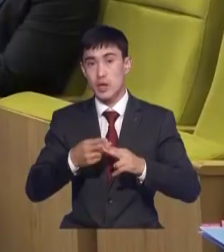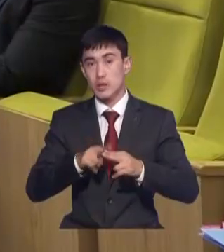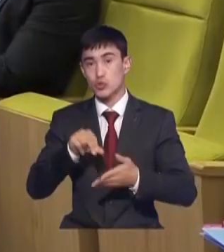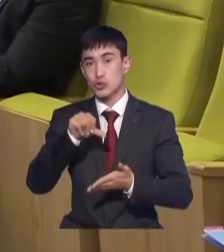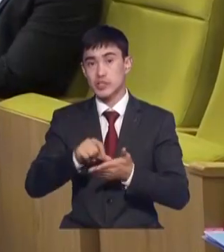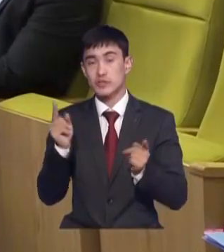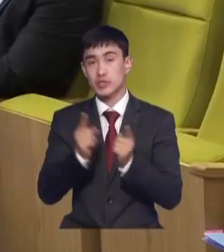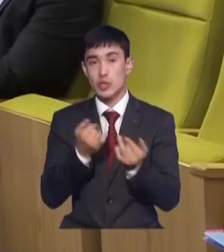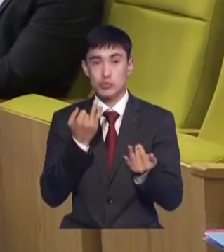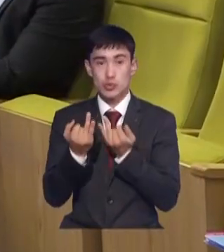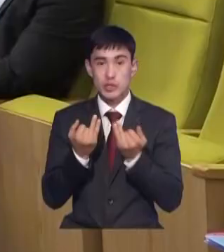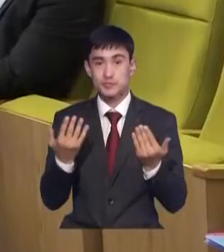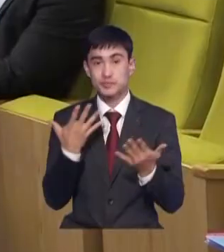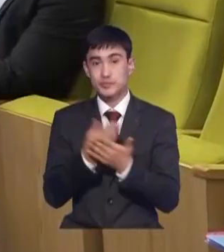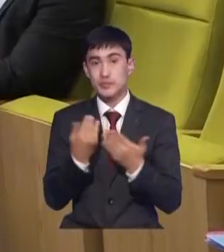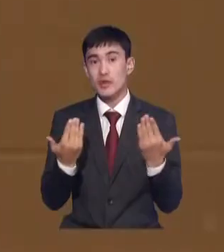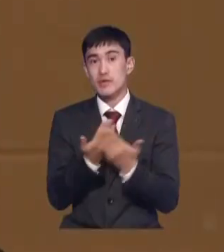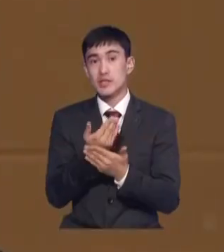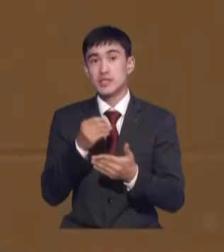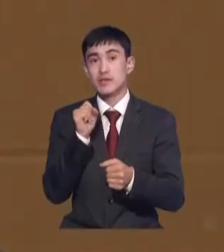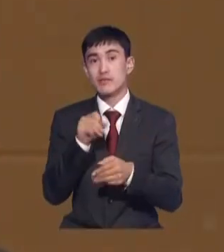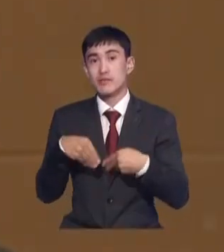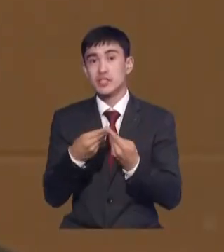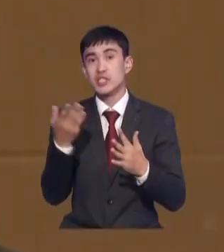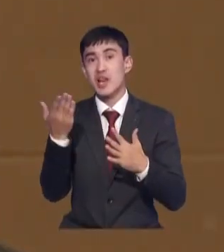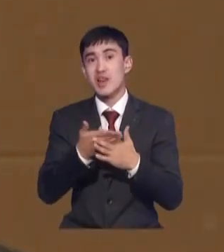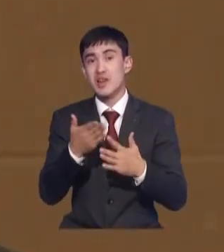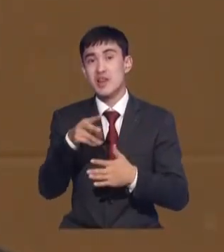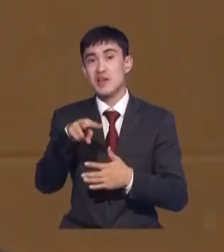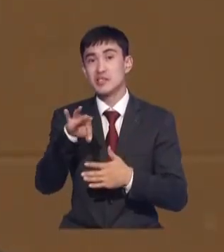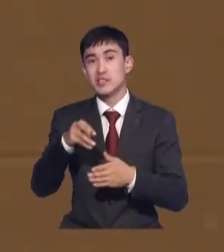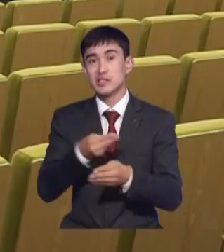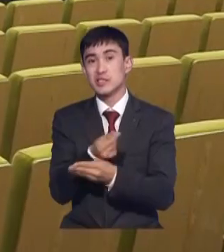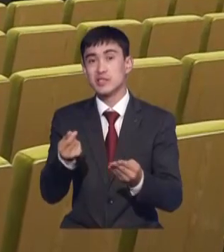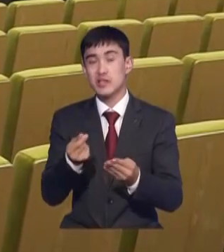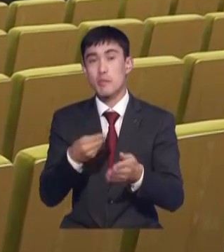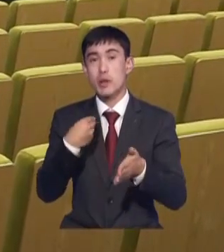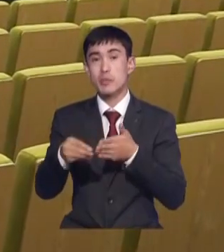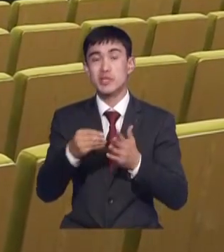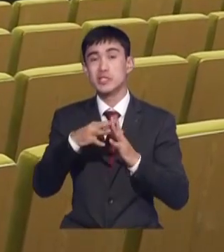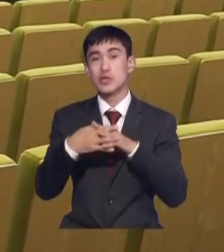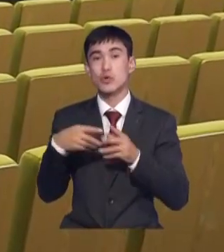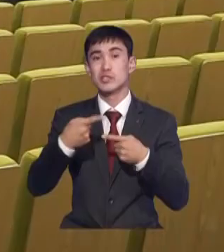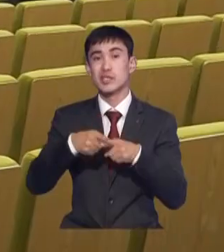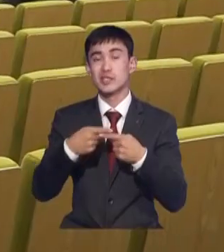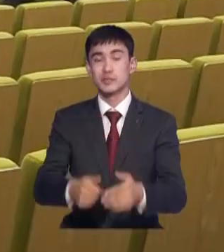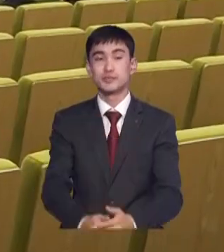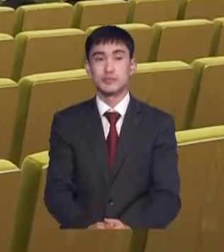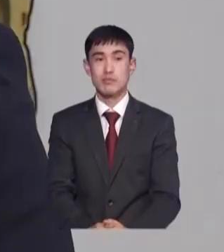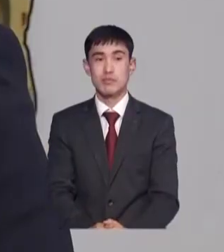этим участники встречи обсудили и своевременность выдачи лизинговых средств для приобретения сельхозтехники.